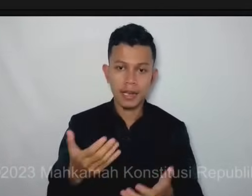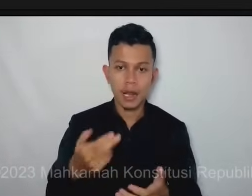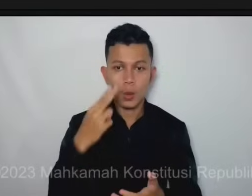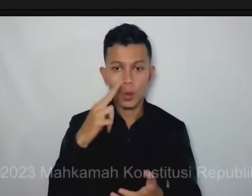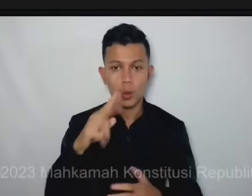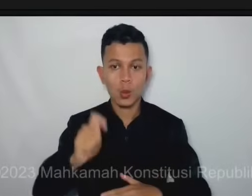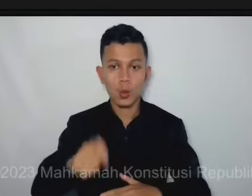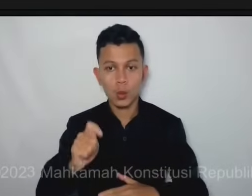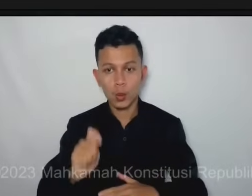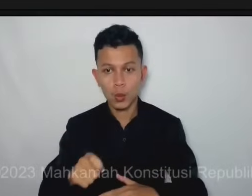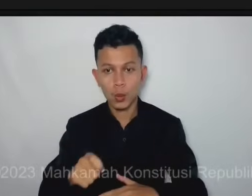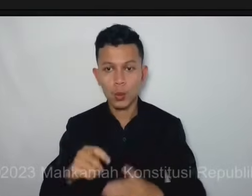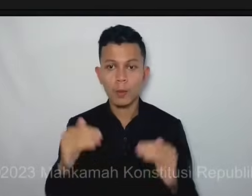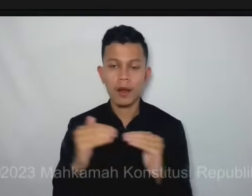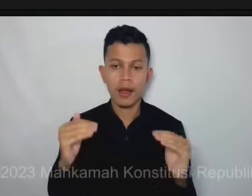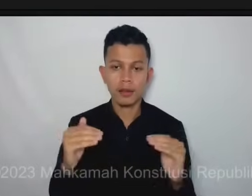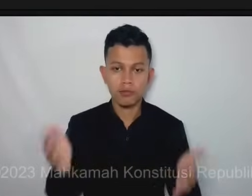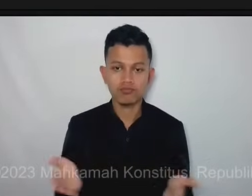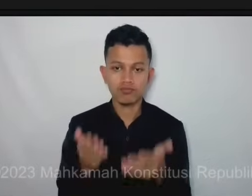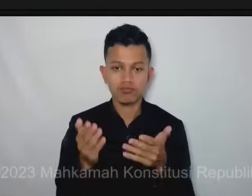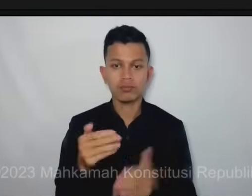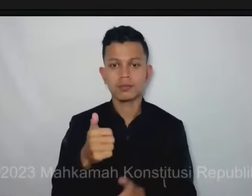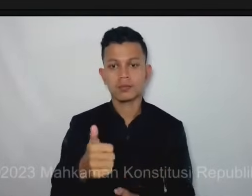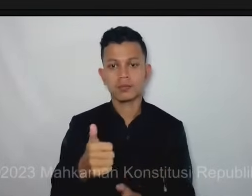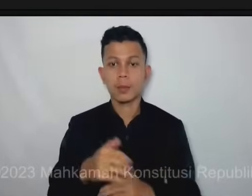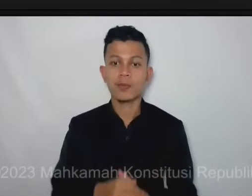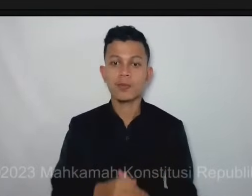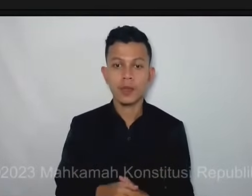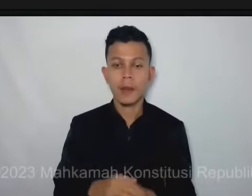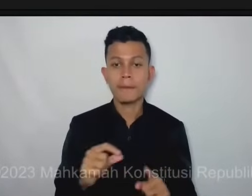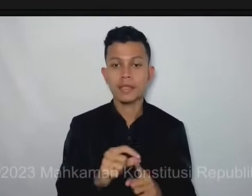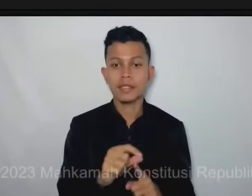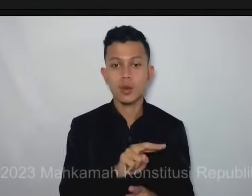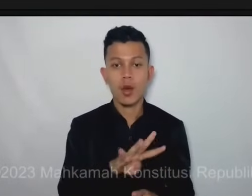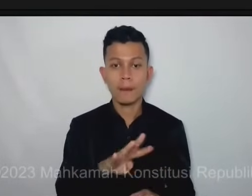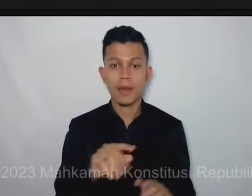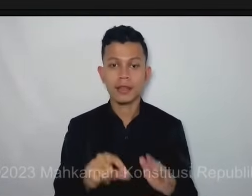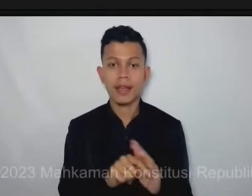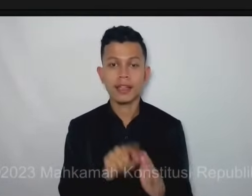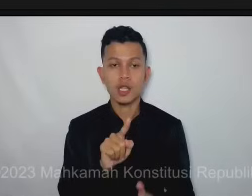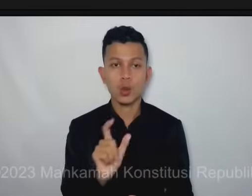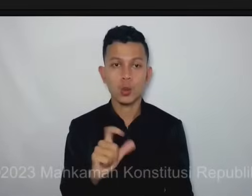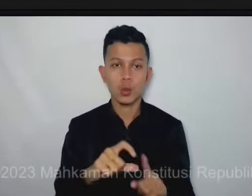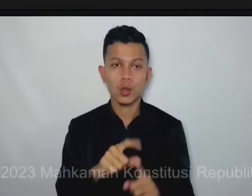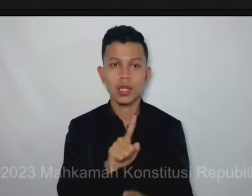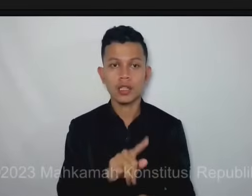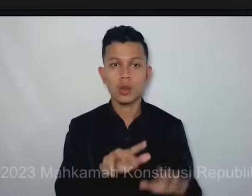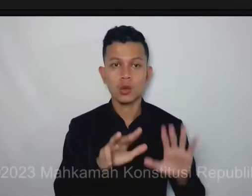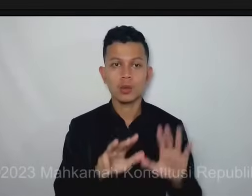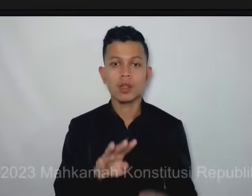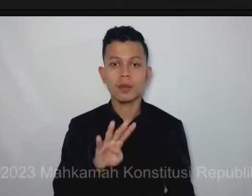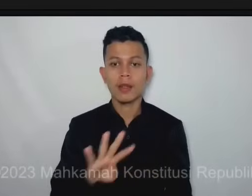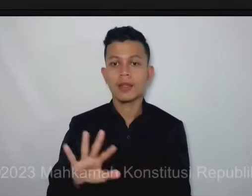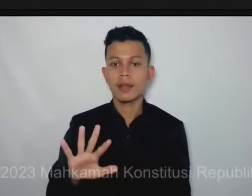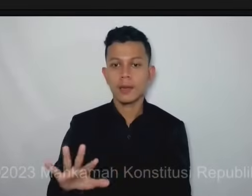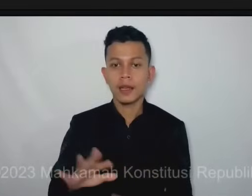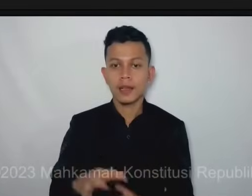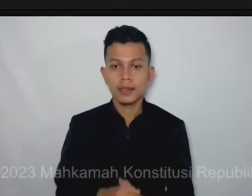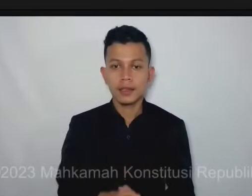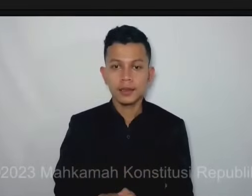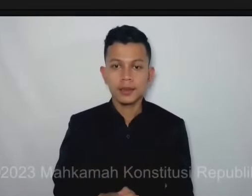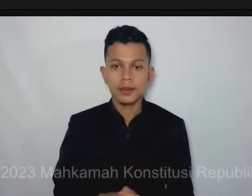hukum dekat dan keadilan PD pasal 24 ayat 1 undang-undang Dasar Negara Republik Indonesia tahun